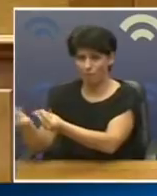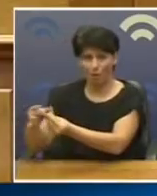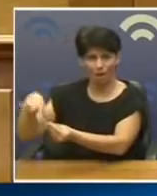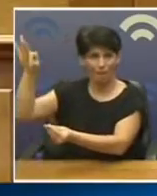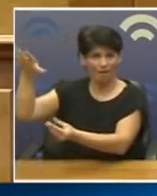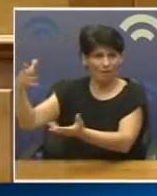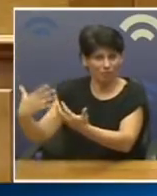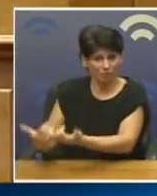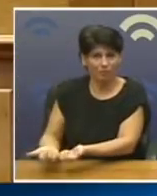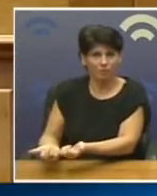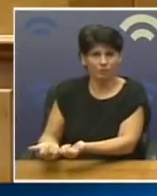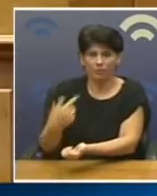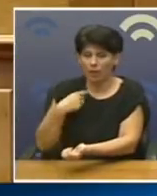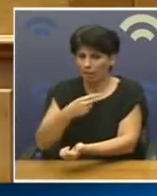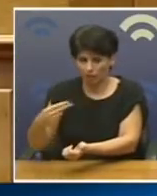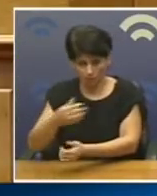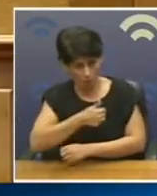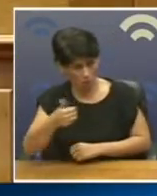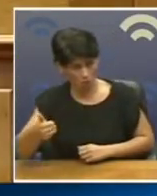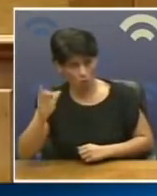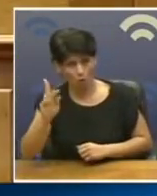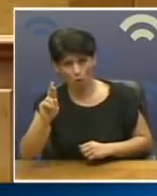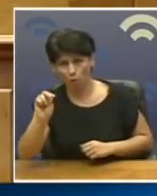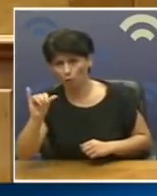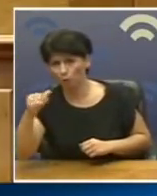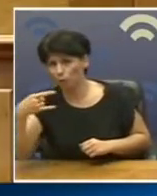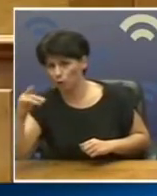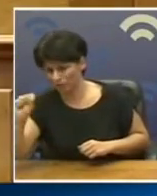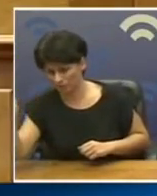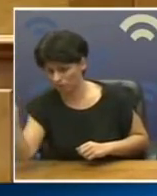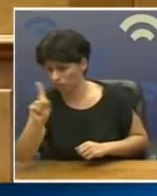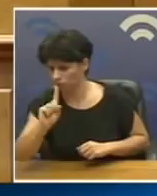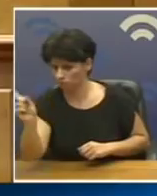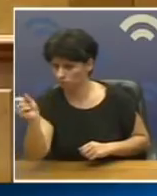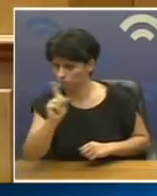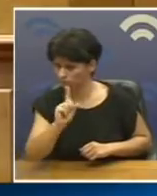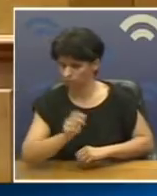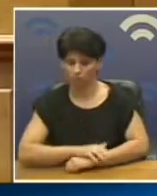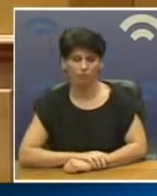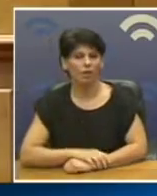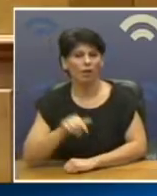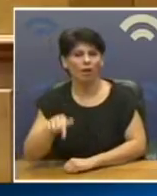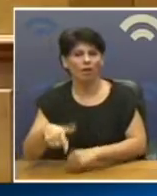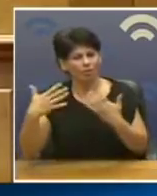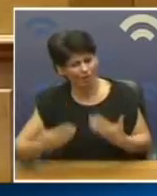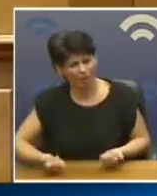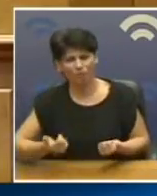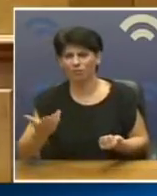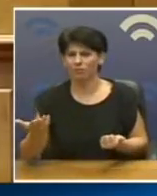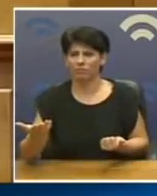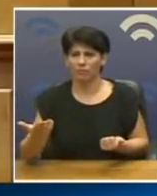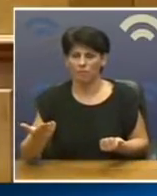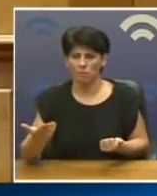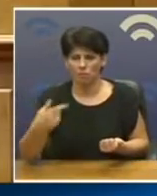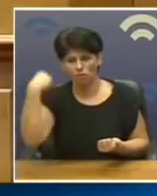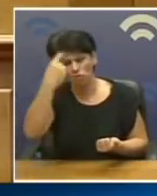παρεξηγηθώ, δεν είναι το θέμα μας ο Φρουζής. Δεν είναι το θέμα μας ο Φρουζής. Διότι εδώ ευνοούνται πρόσωπα